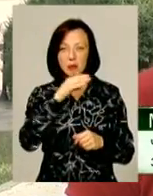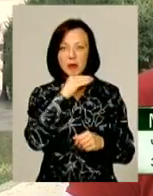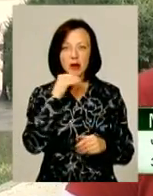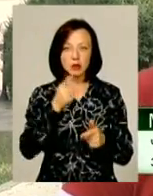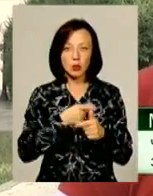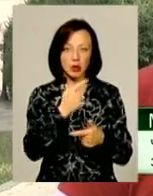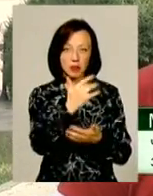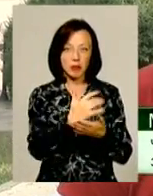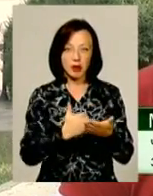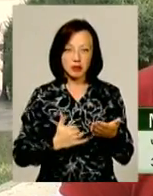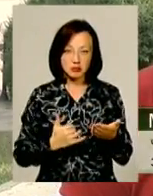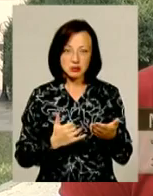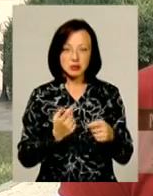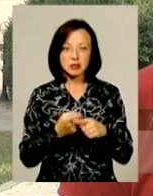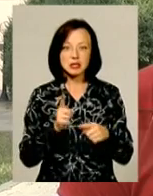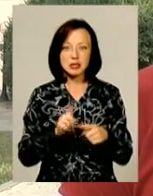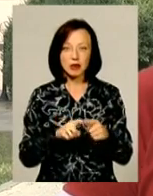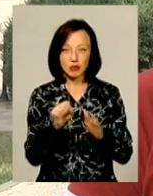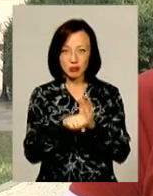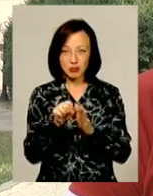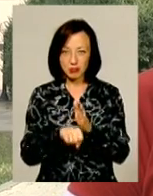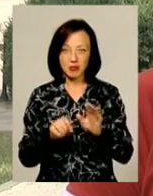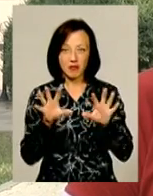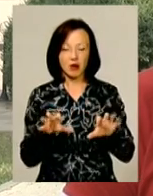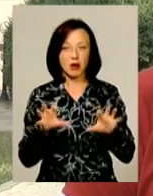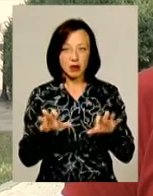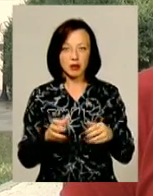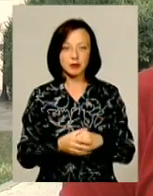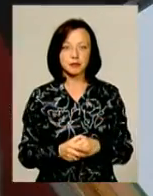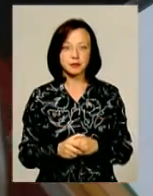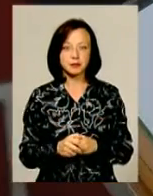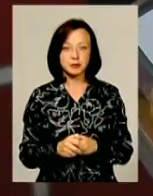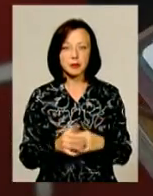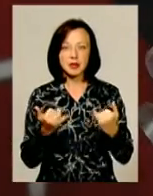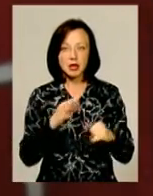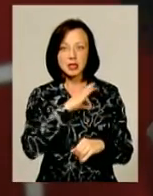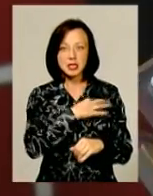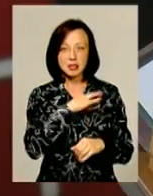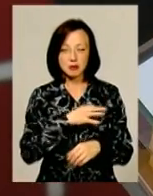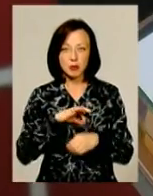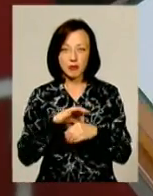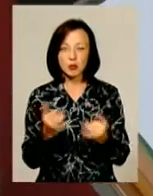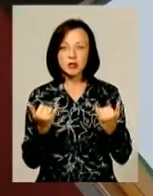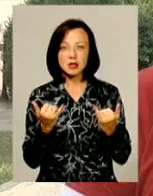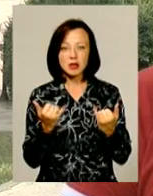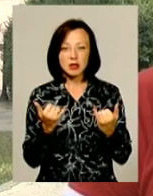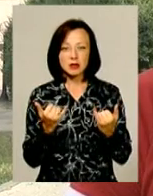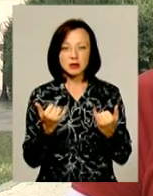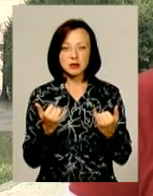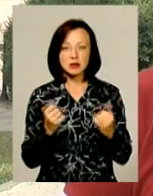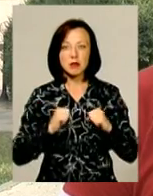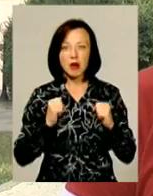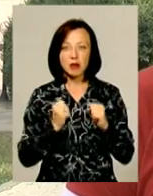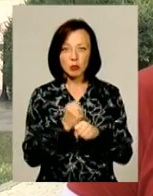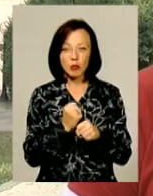імен догхантерів. Тобто на даний момент ведеться слідство. Стараємось проводити роботу з